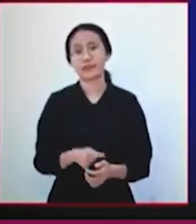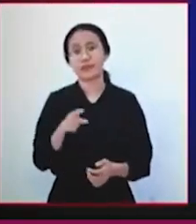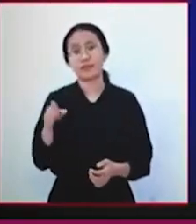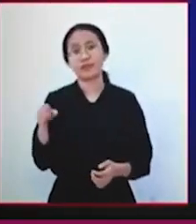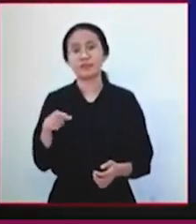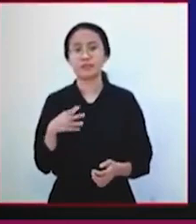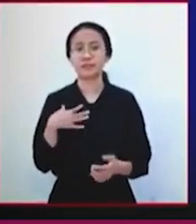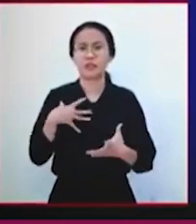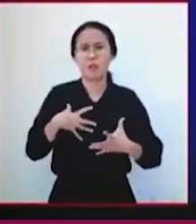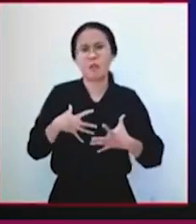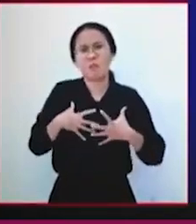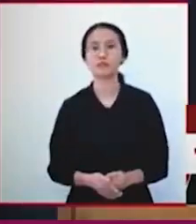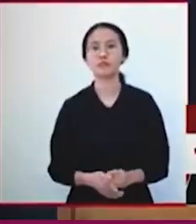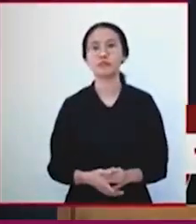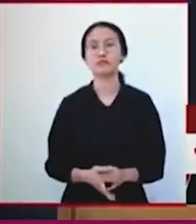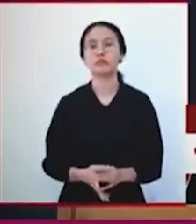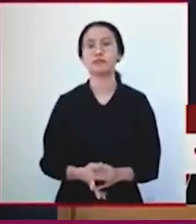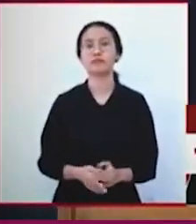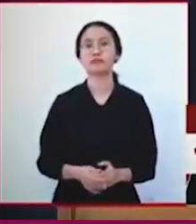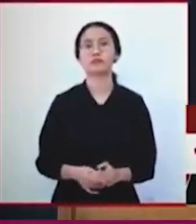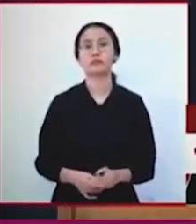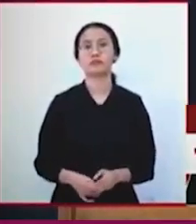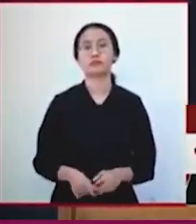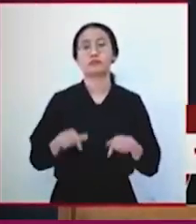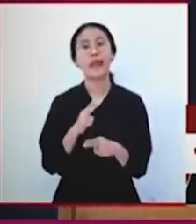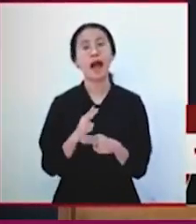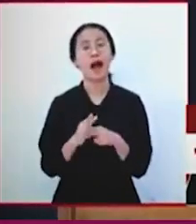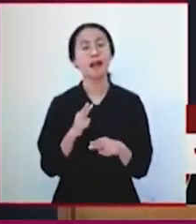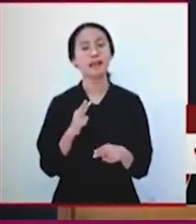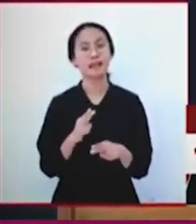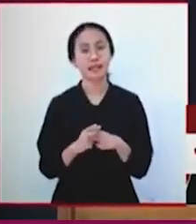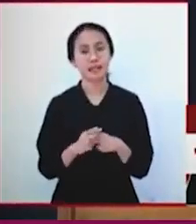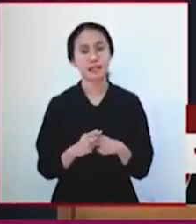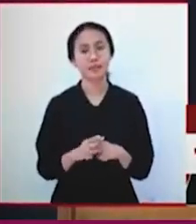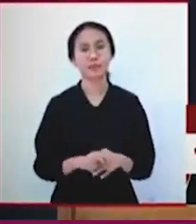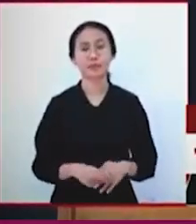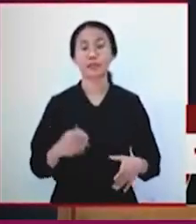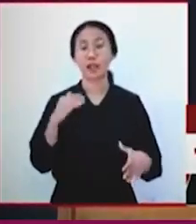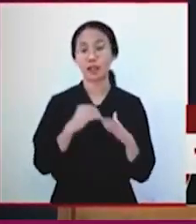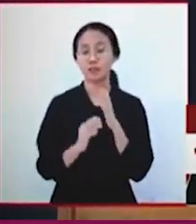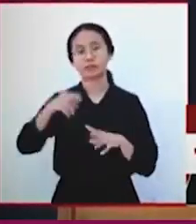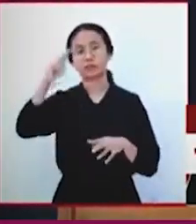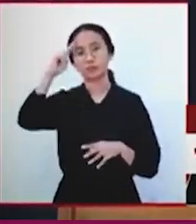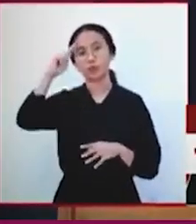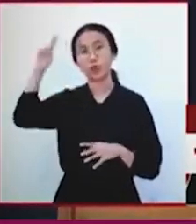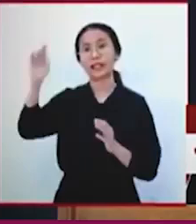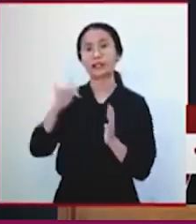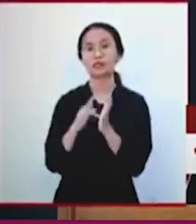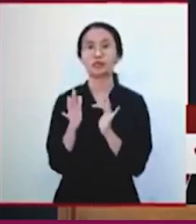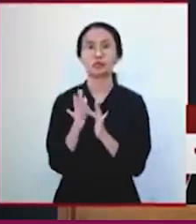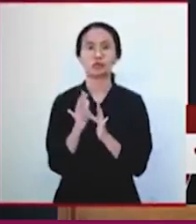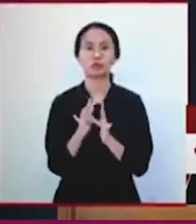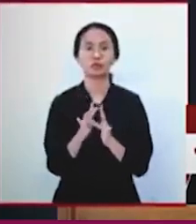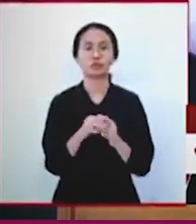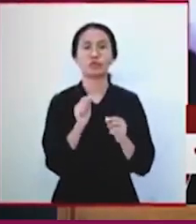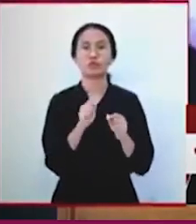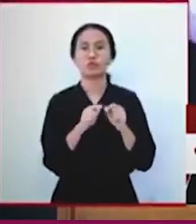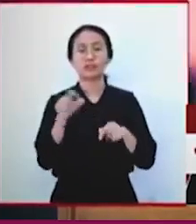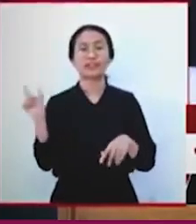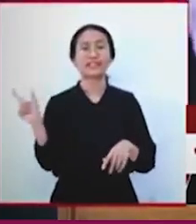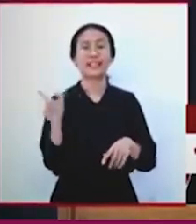kita menjadi marah kepada dia habis Inilah kita harus berhati-hati Dalam Doa Tuhan Yesus diberikan keterangan